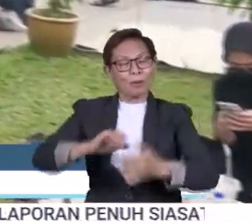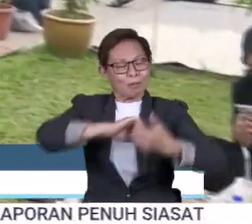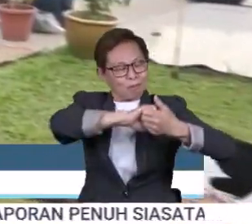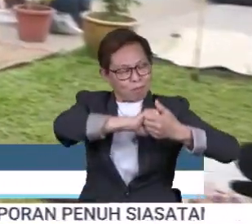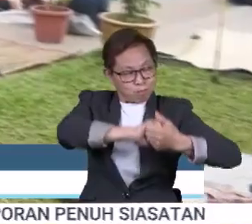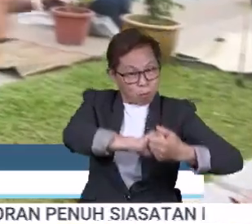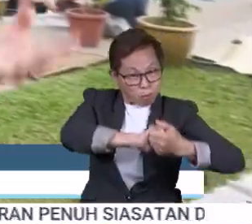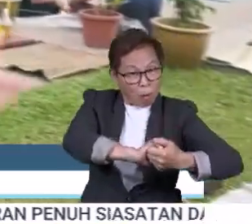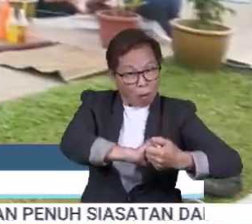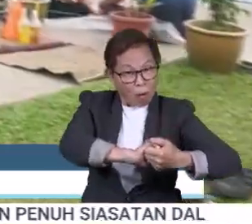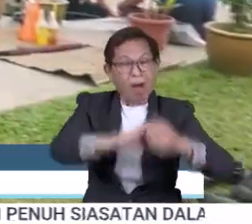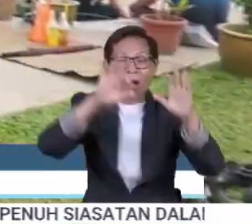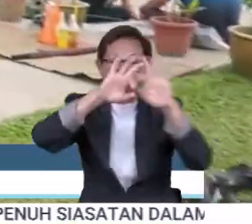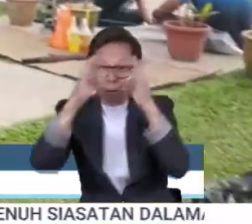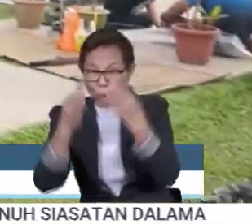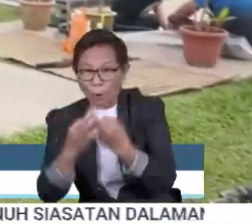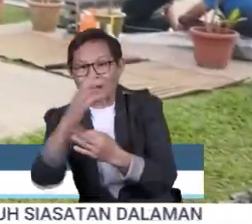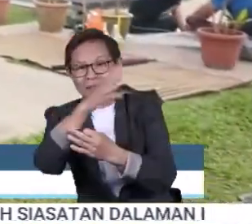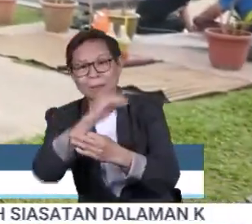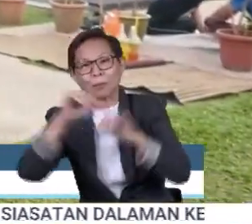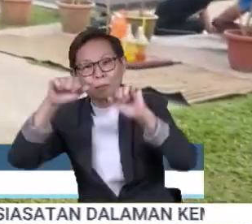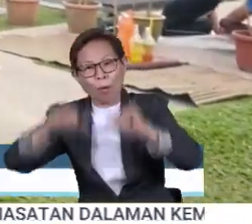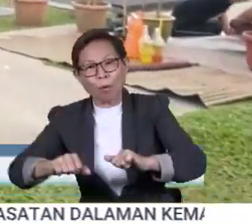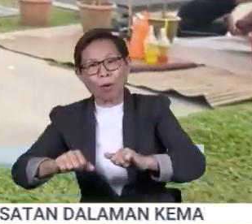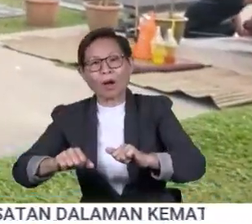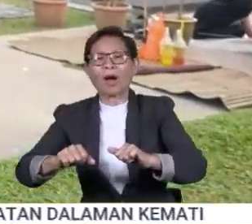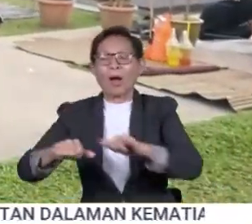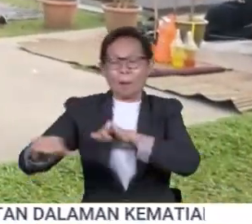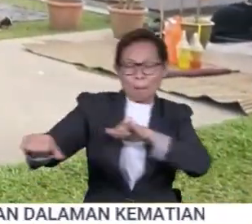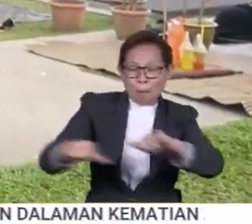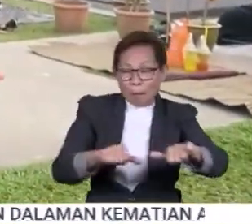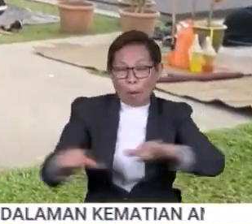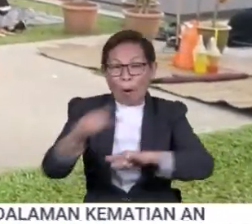mengeratkan silaturahim antara keluarga, malah ia dapat mengimarahkan lagi